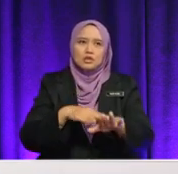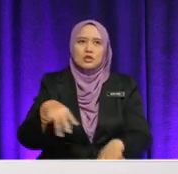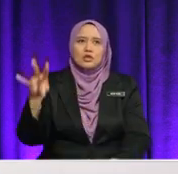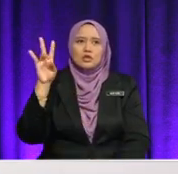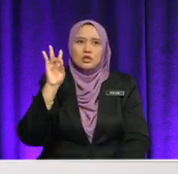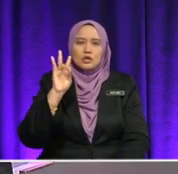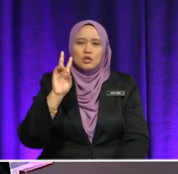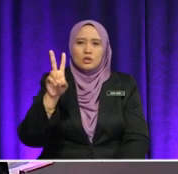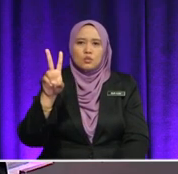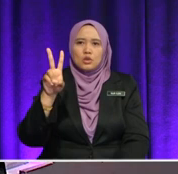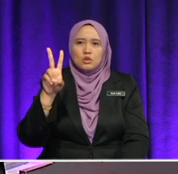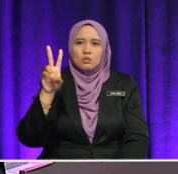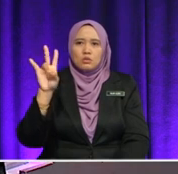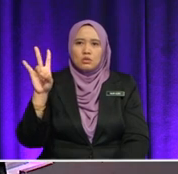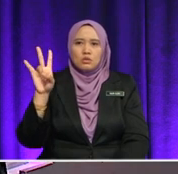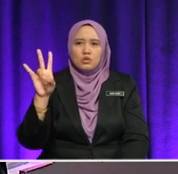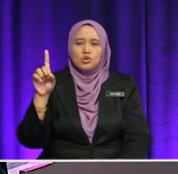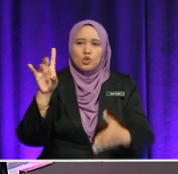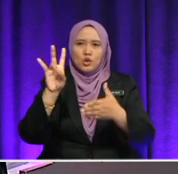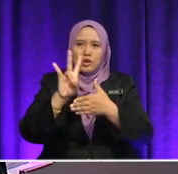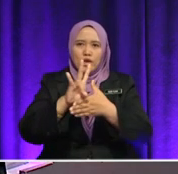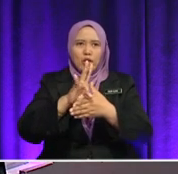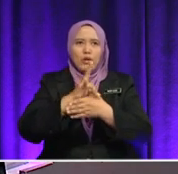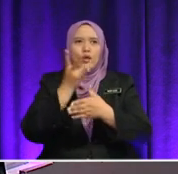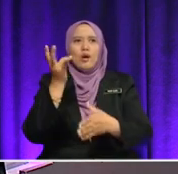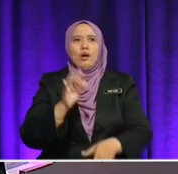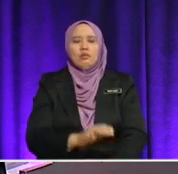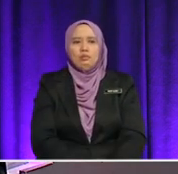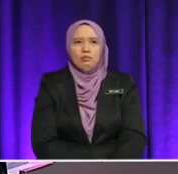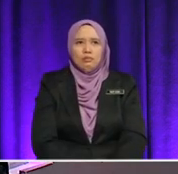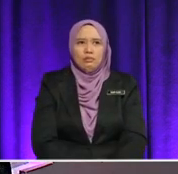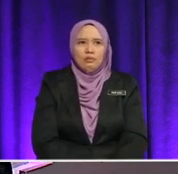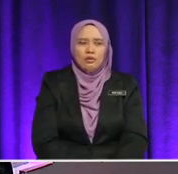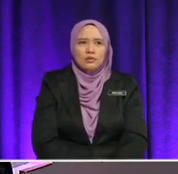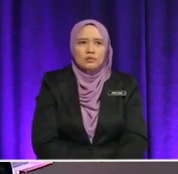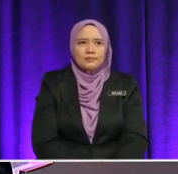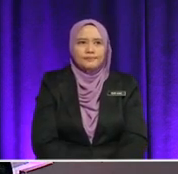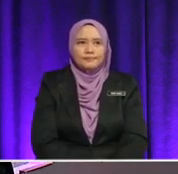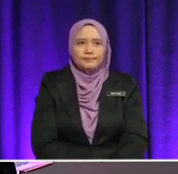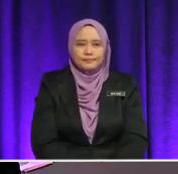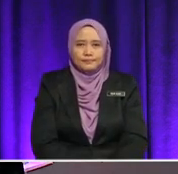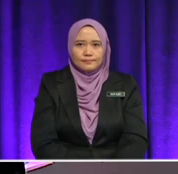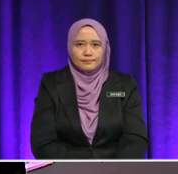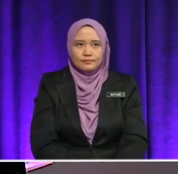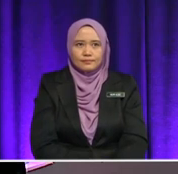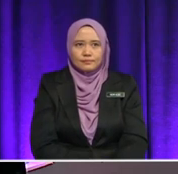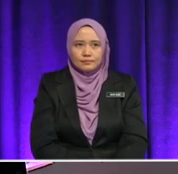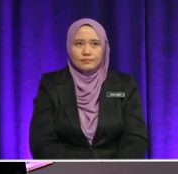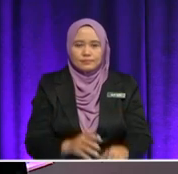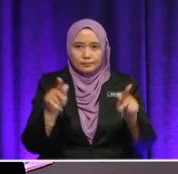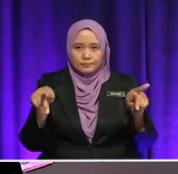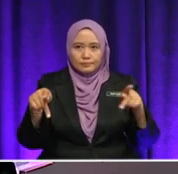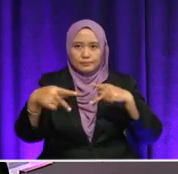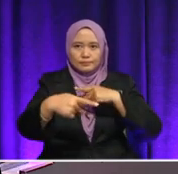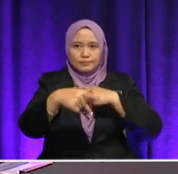saja ada pengundian adalah langkah yang ketujuh yaitu peti undi Oke dulu diangkut